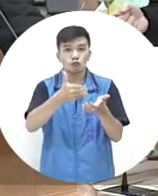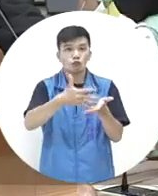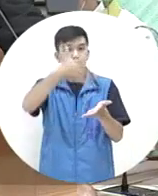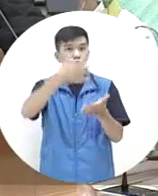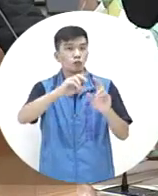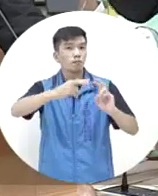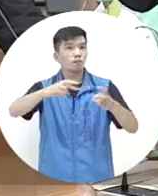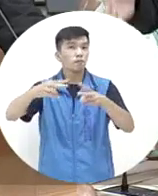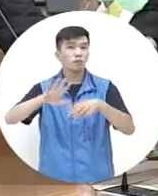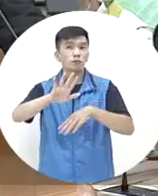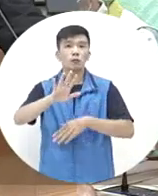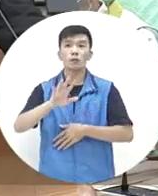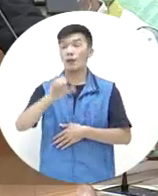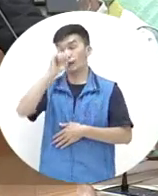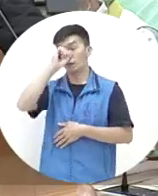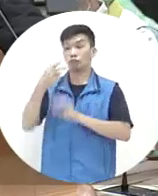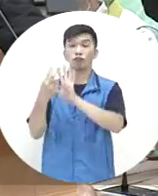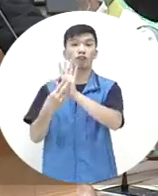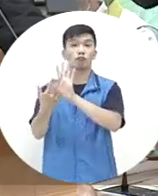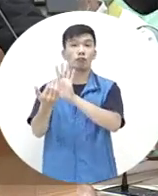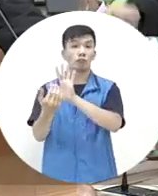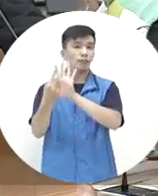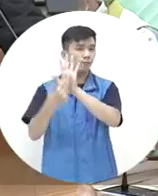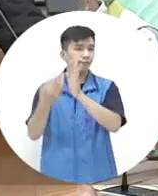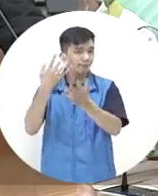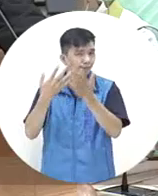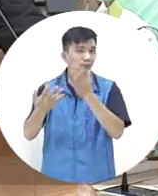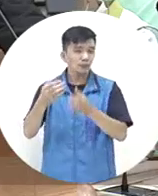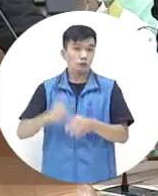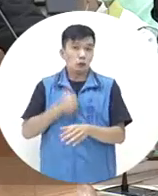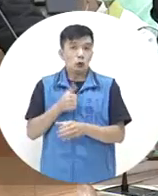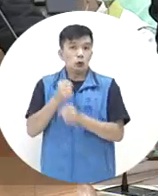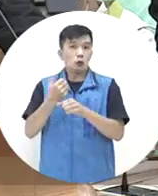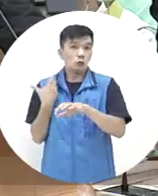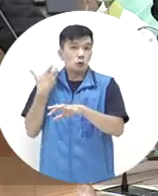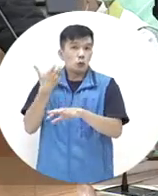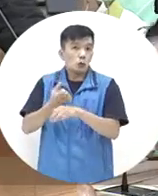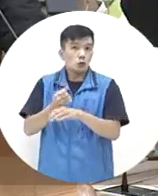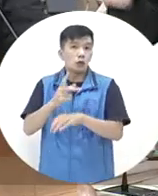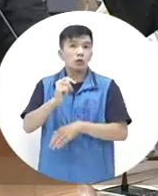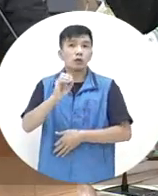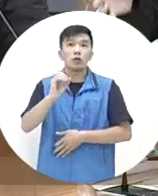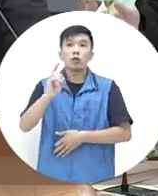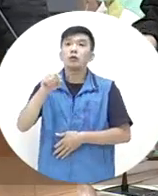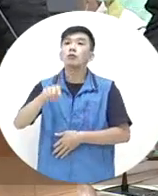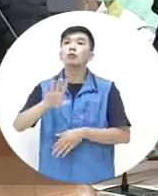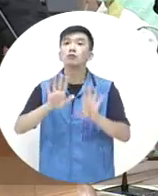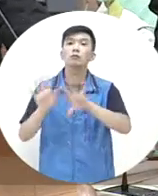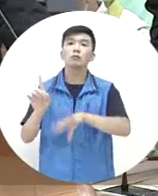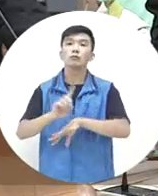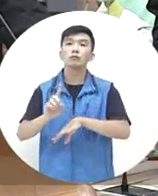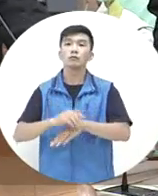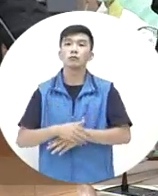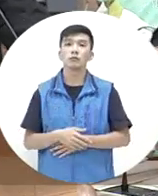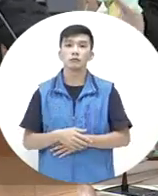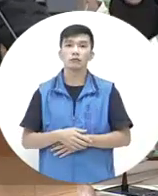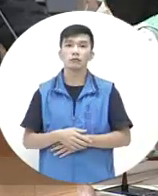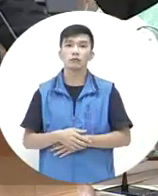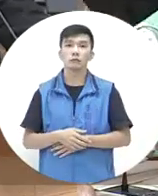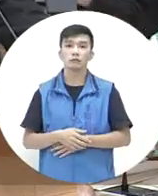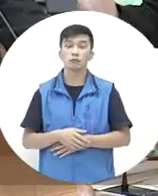意思是说你讲个具体的东西嘛，有具体有 TOD 的案例嘛，已经有招商的案例嘛。